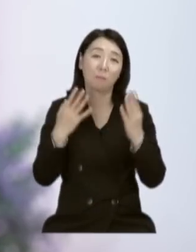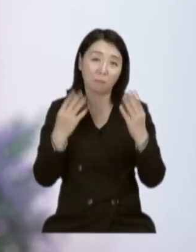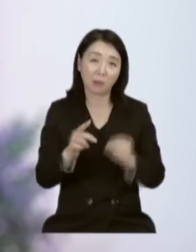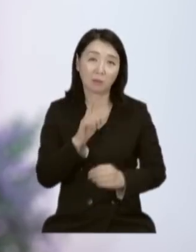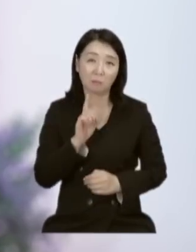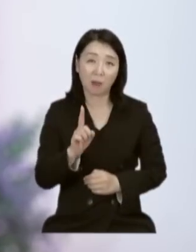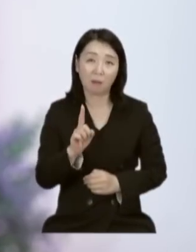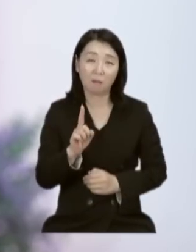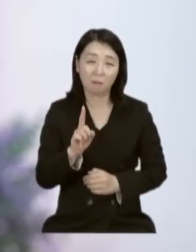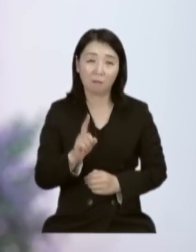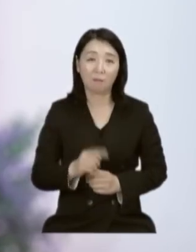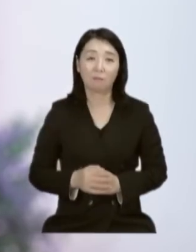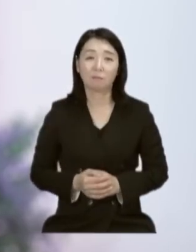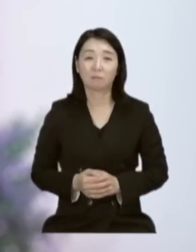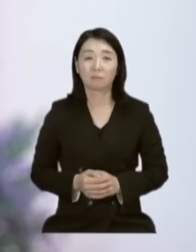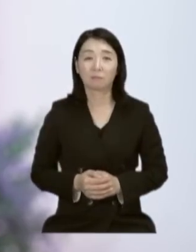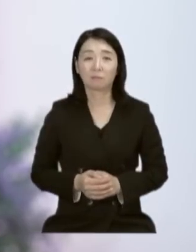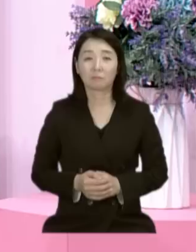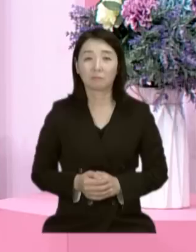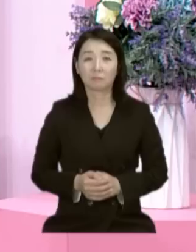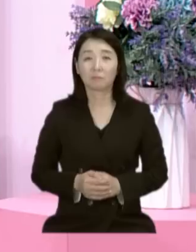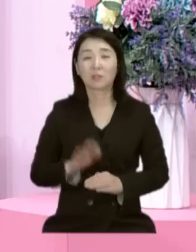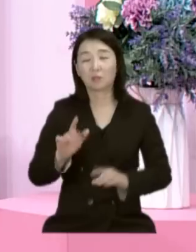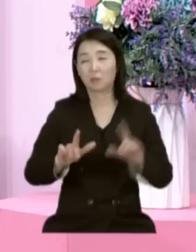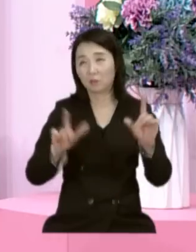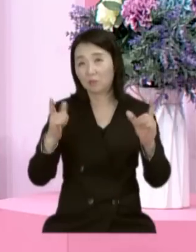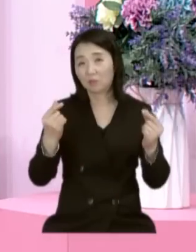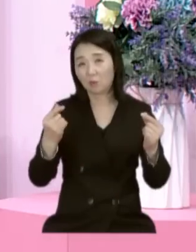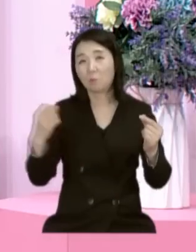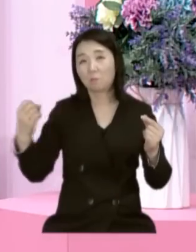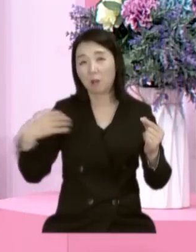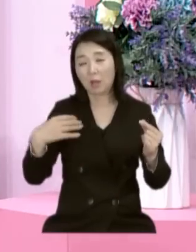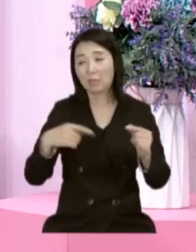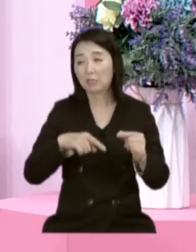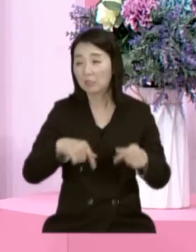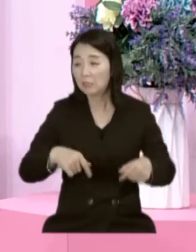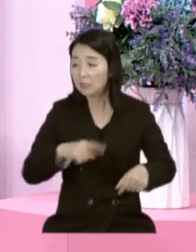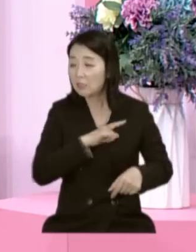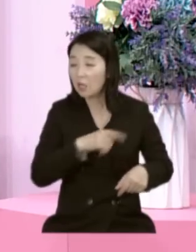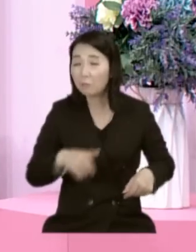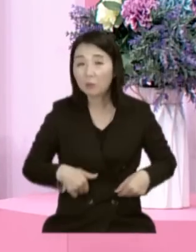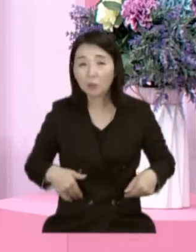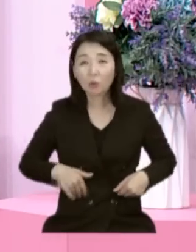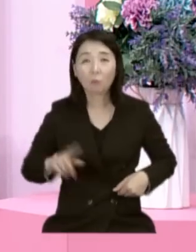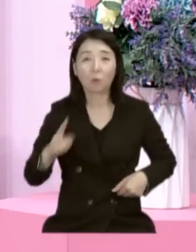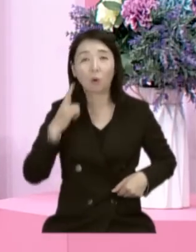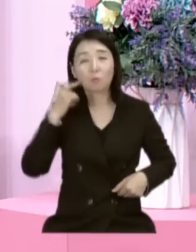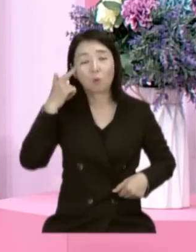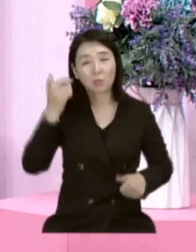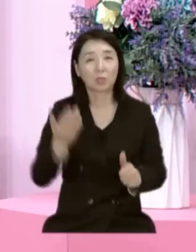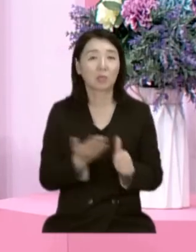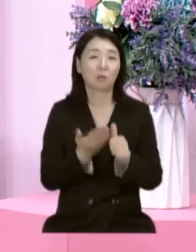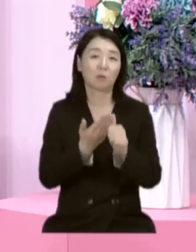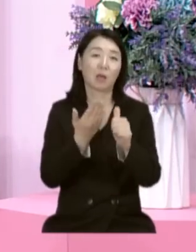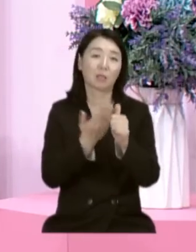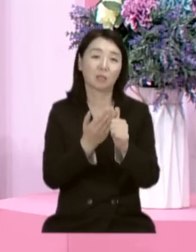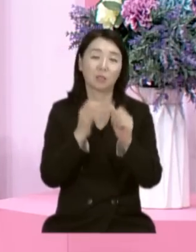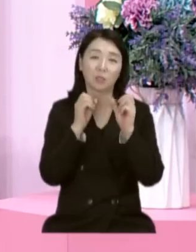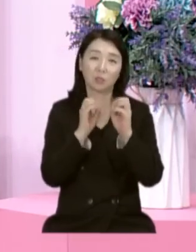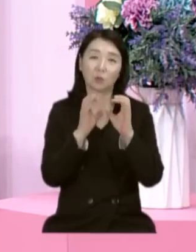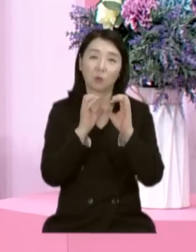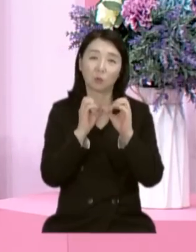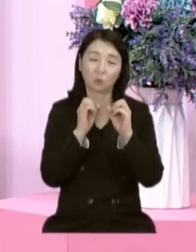그래요? 이런 얘기를 들려주고 현실적이네요. 예, 그래서 네네. 가장 필요한 거는 목사를 양육하는